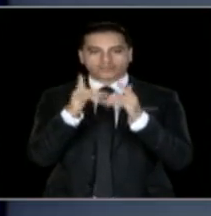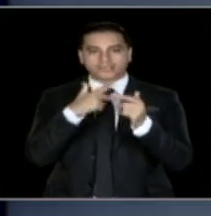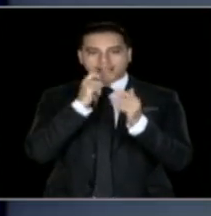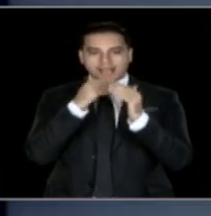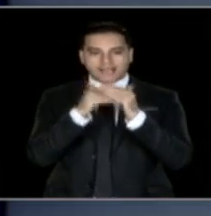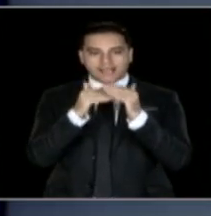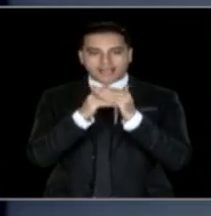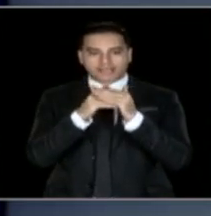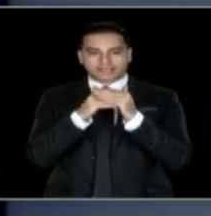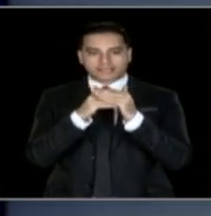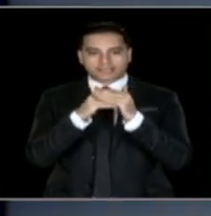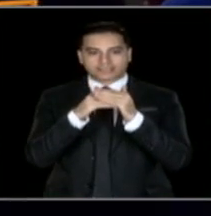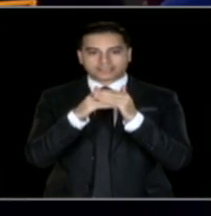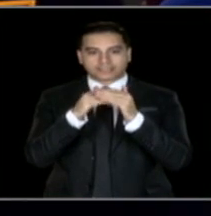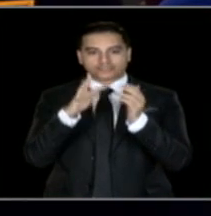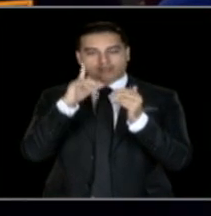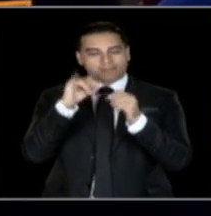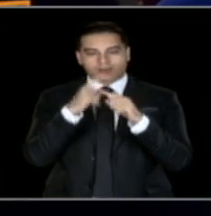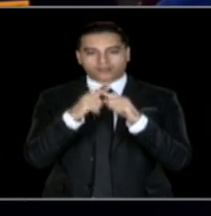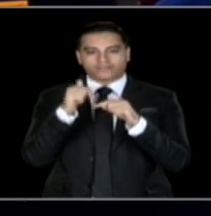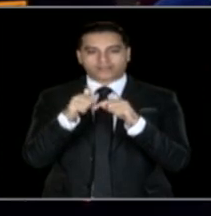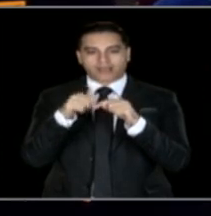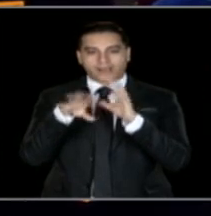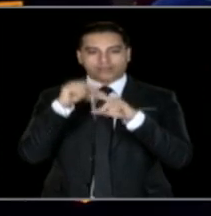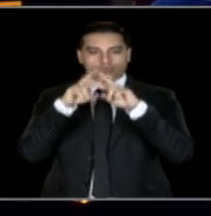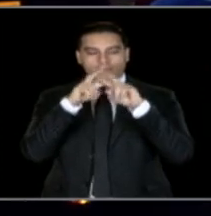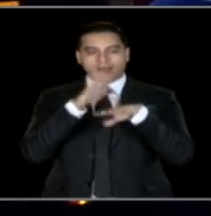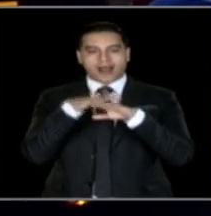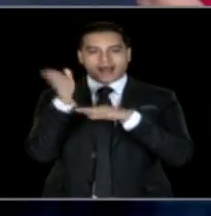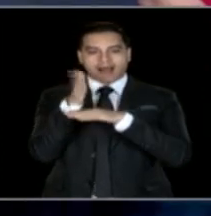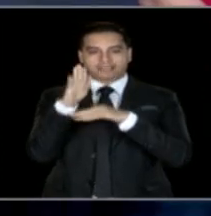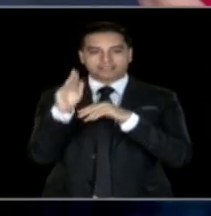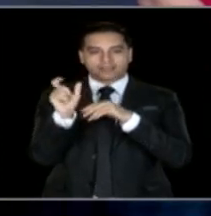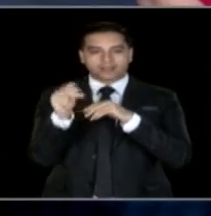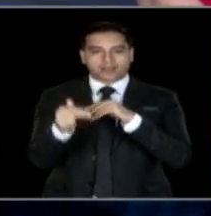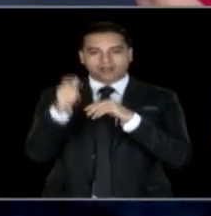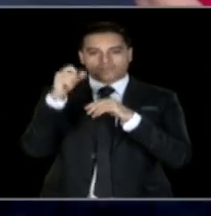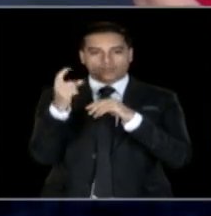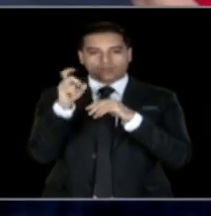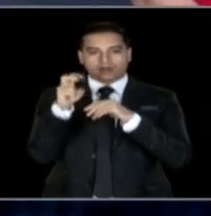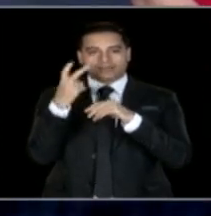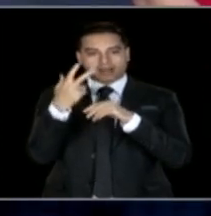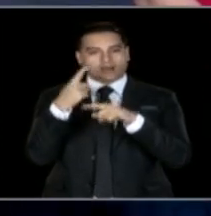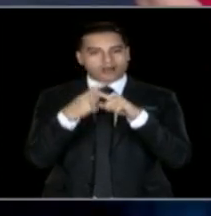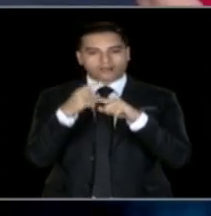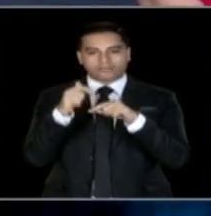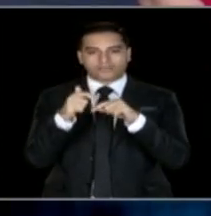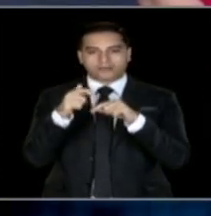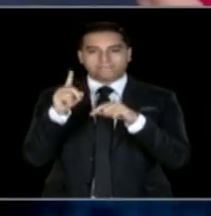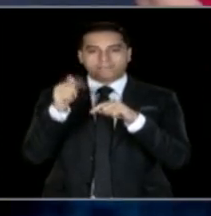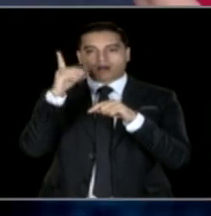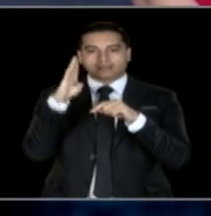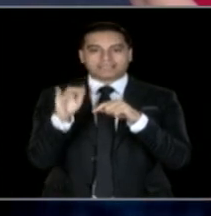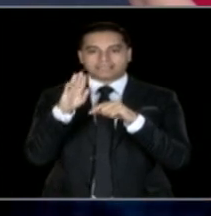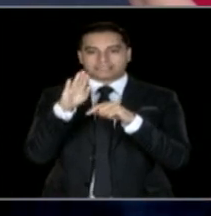الأيام؟ هشام نزيه. غلط. كم عدد النجوم على علم دولة سنغافورة؟ 3. غلط. بلقيس هي